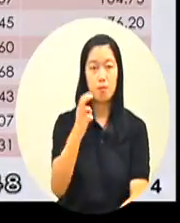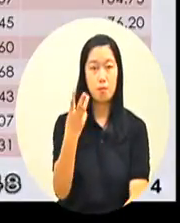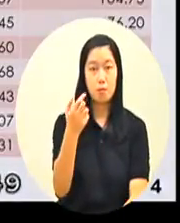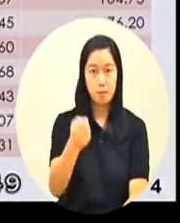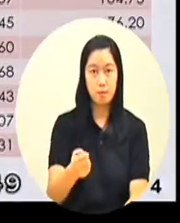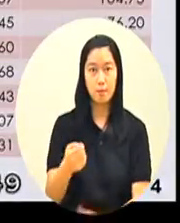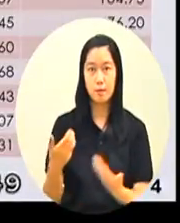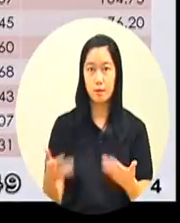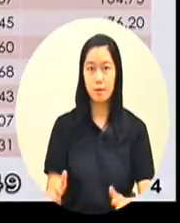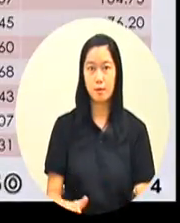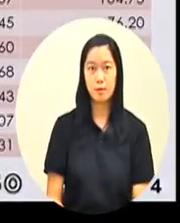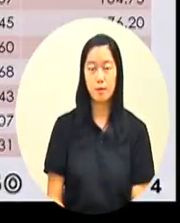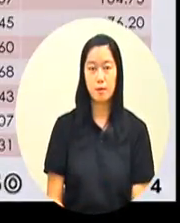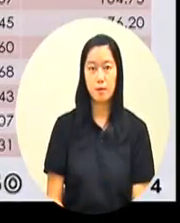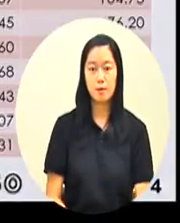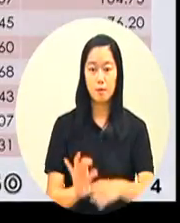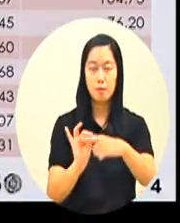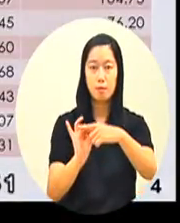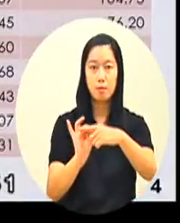93亿多，达成率是